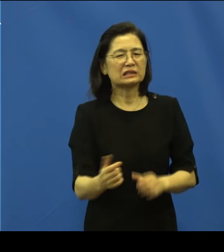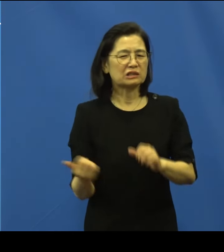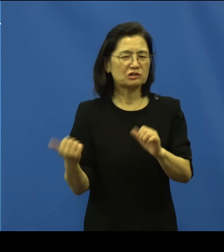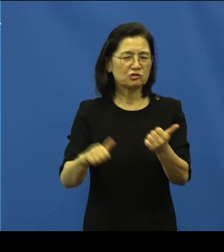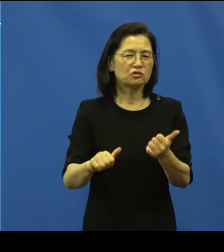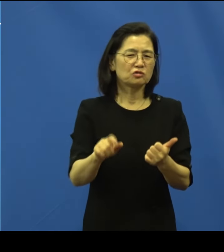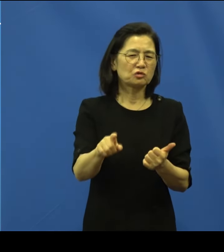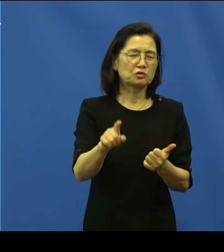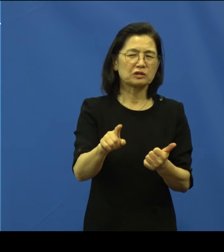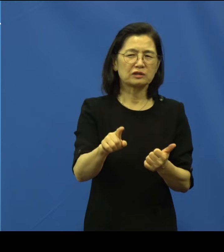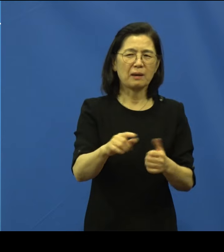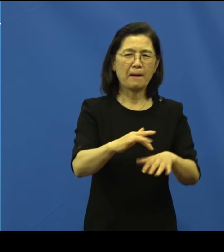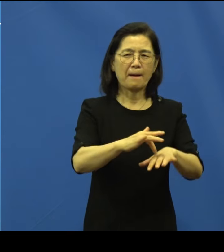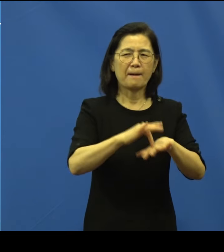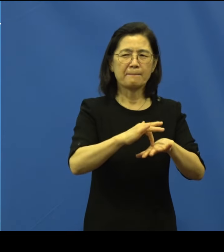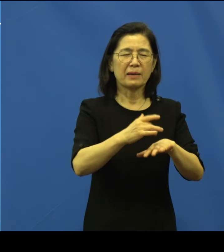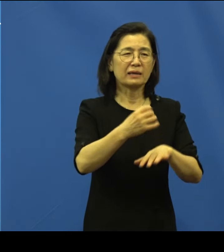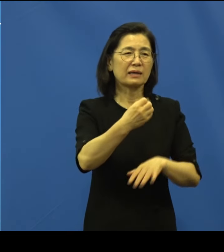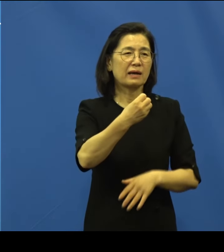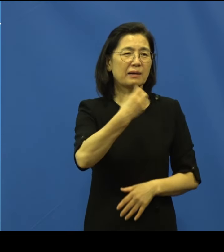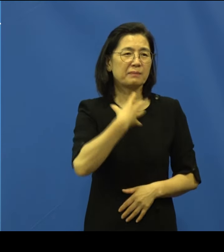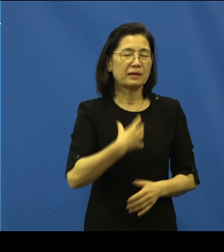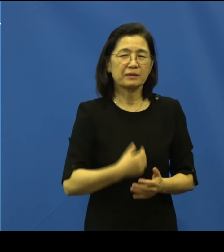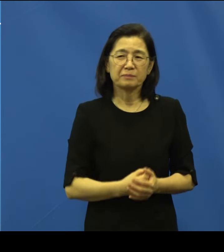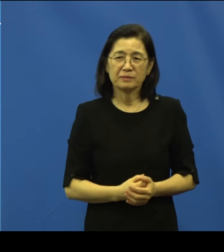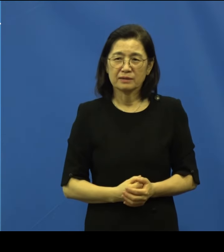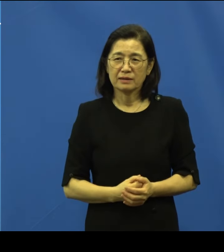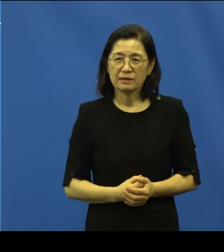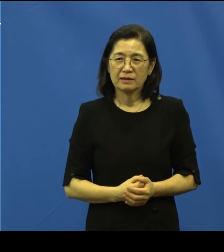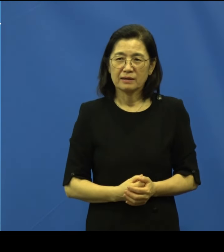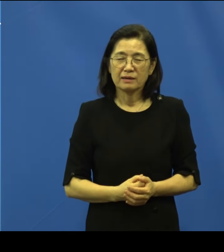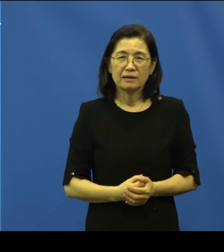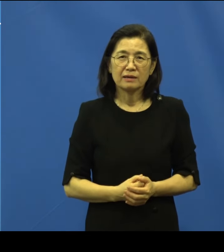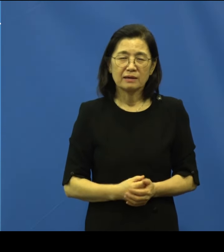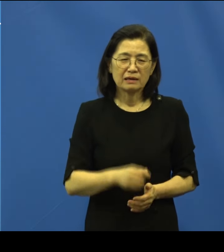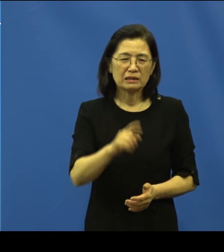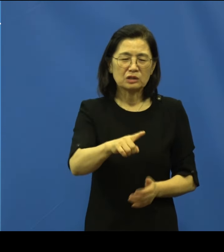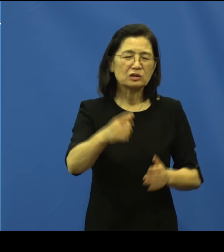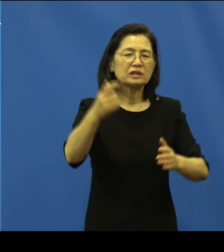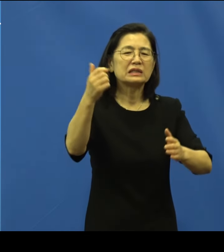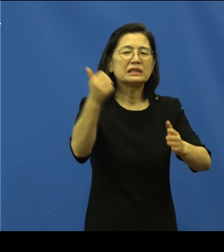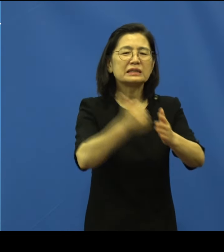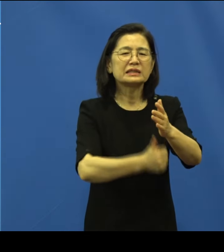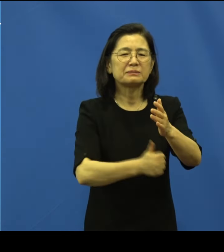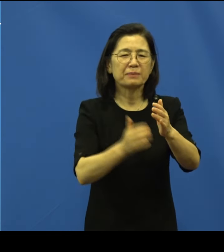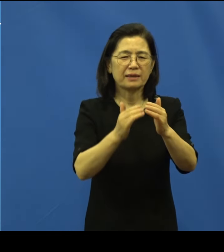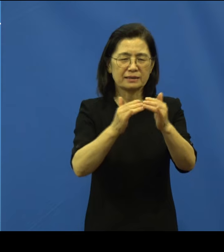죽었어. 이번에 이 문제로 이제 더 이상 너는 빠져나갈 수 없어. 너는 실패자야.